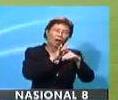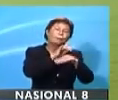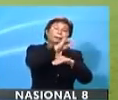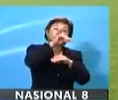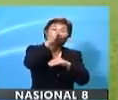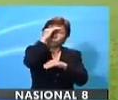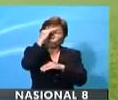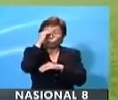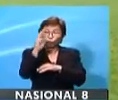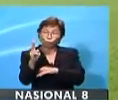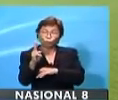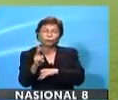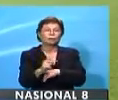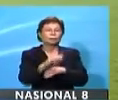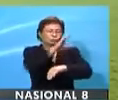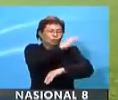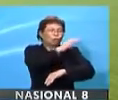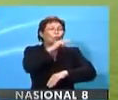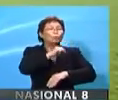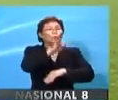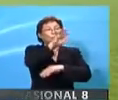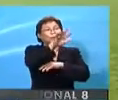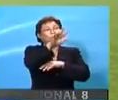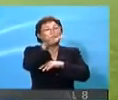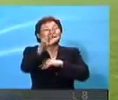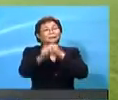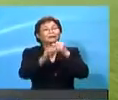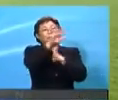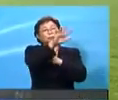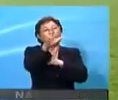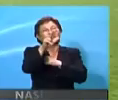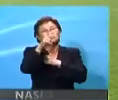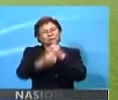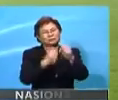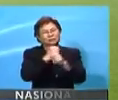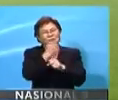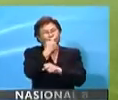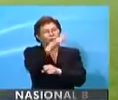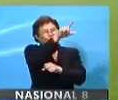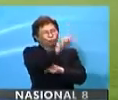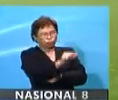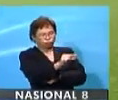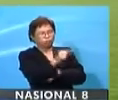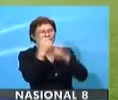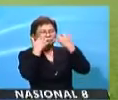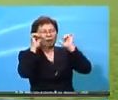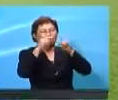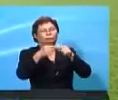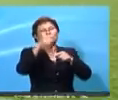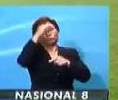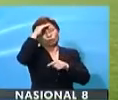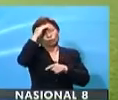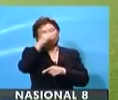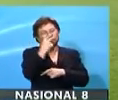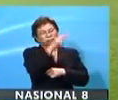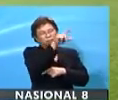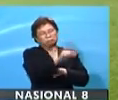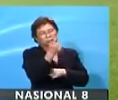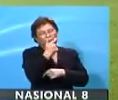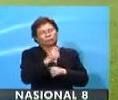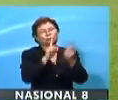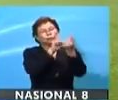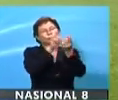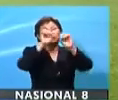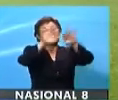JDT2, jurulatih berusia 53 tahun itu tidak mahu memandang rendah keupayaan lawan. Ismail ditemui di